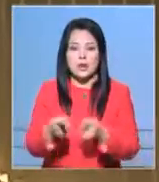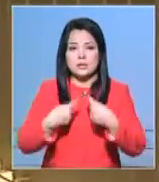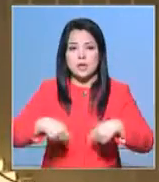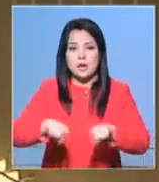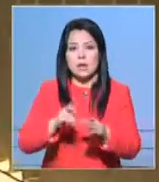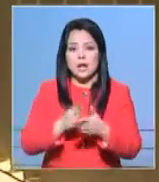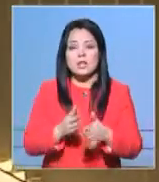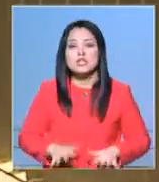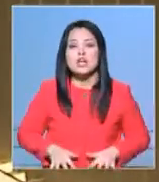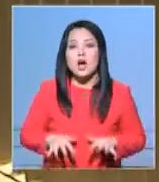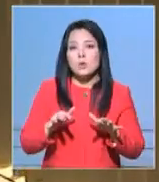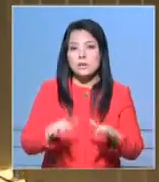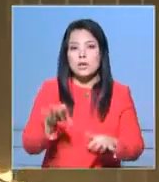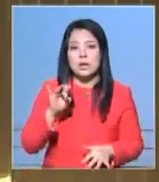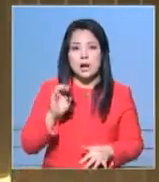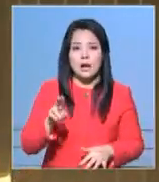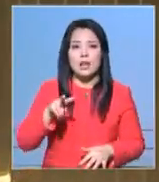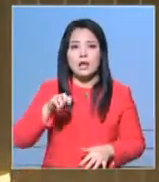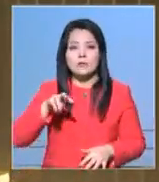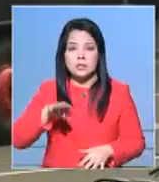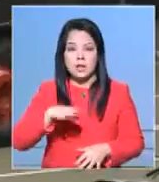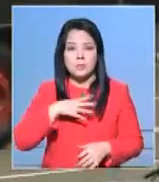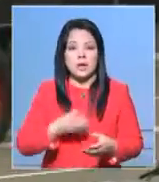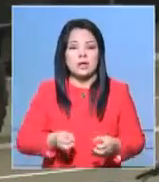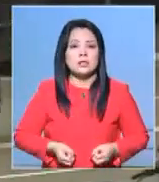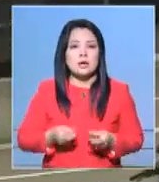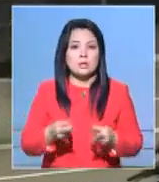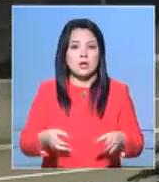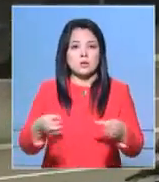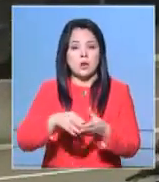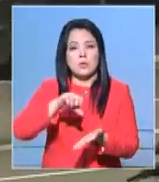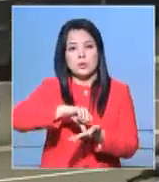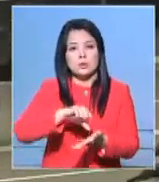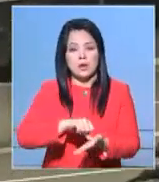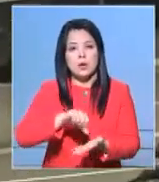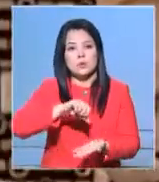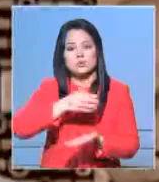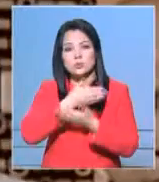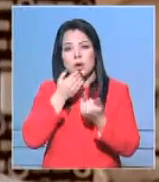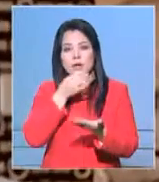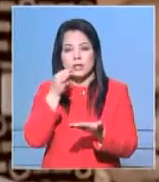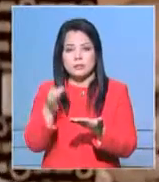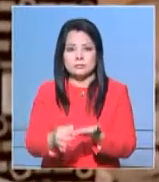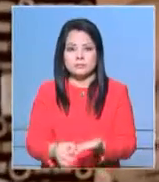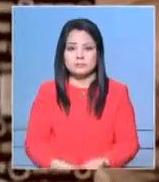басшысы шабуылдардың Ирак пен Левант лаңкестік тобына қатысы жоқ екенін айтады.